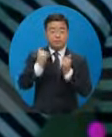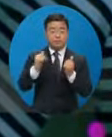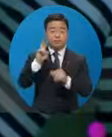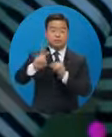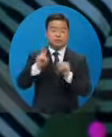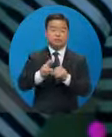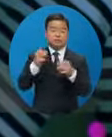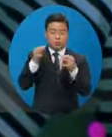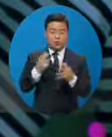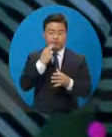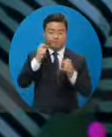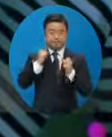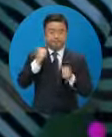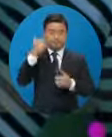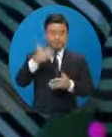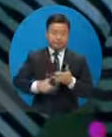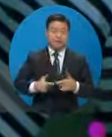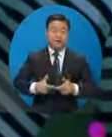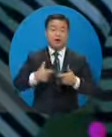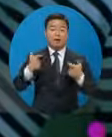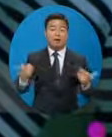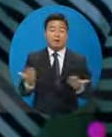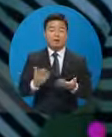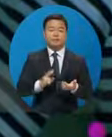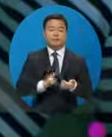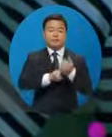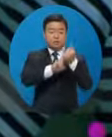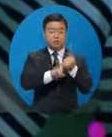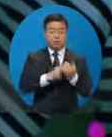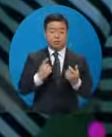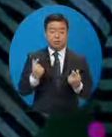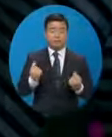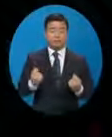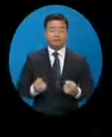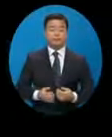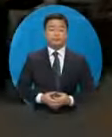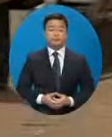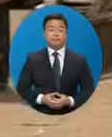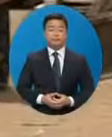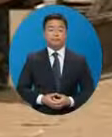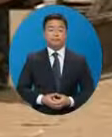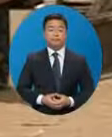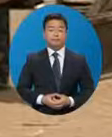last 20 plus years in itself for me is like a miracle.